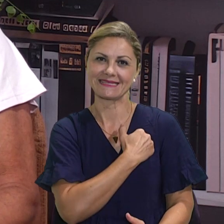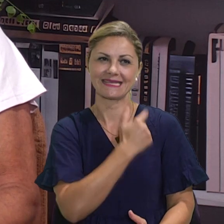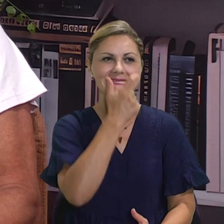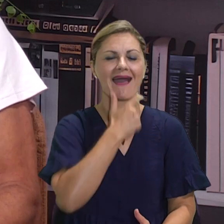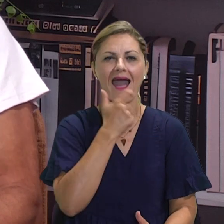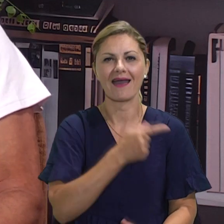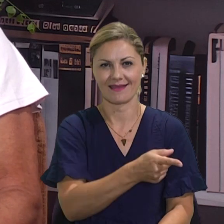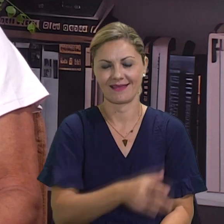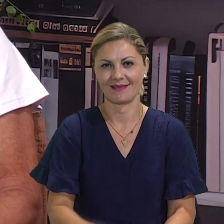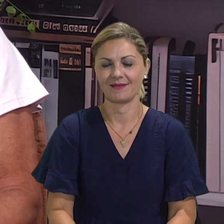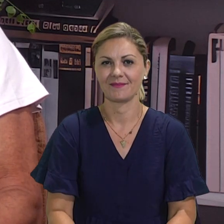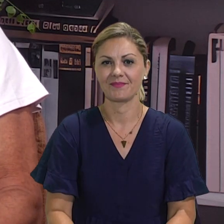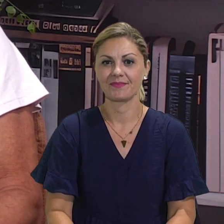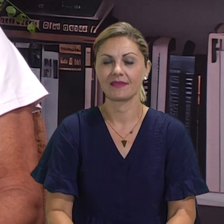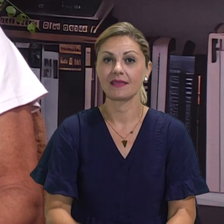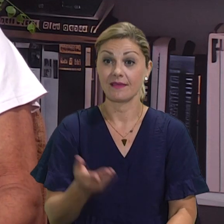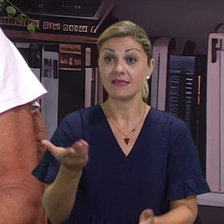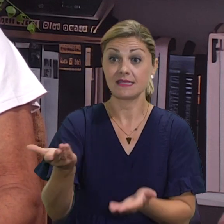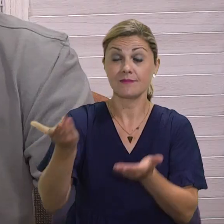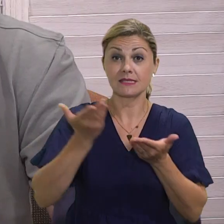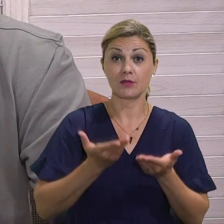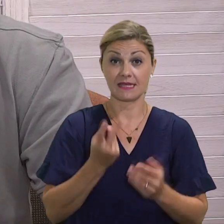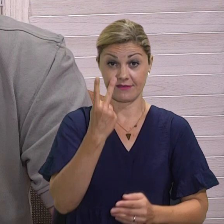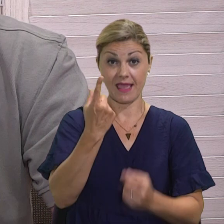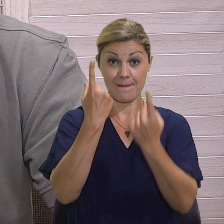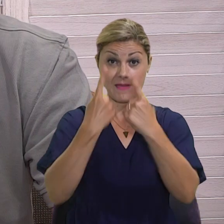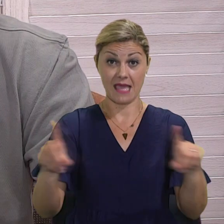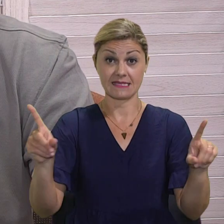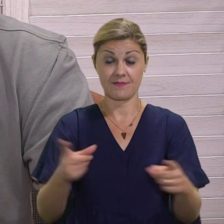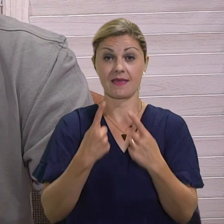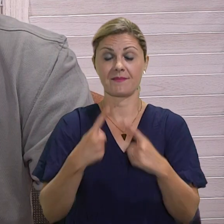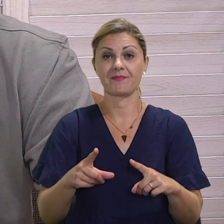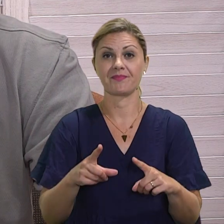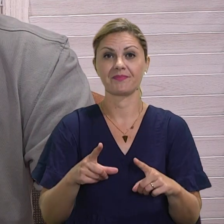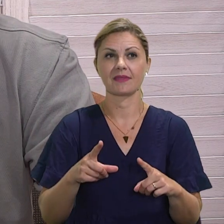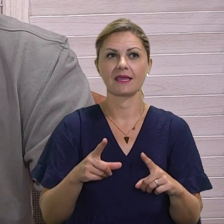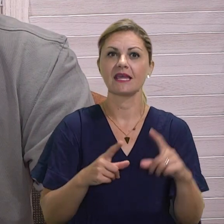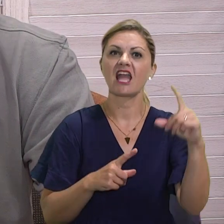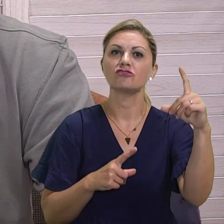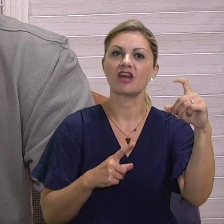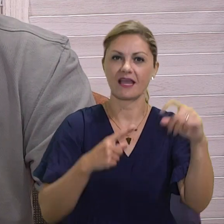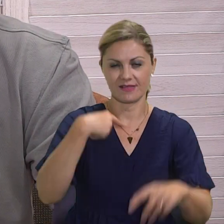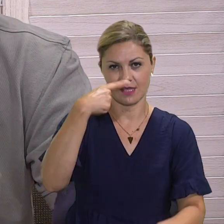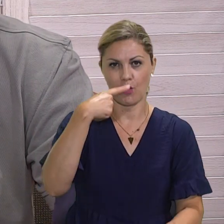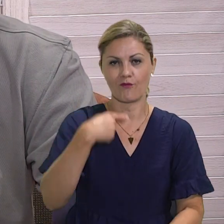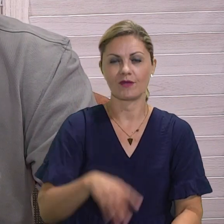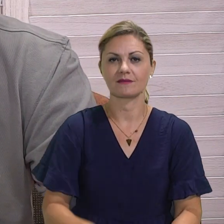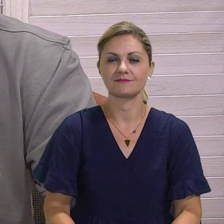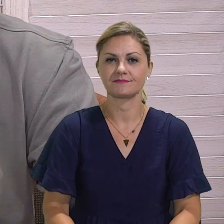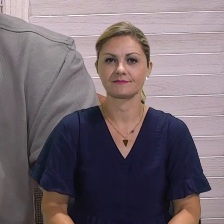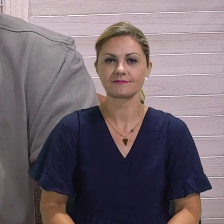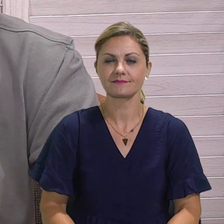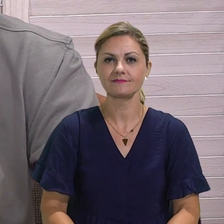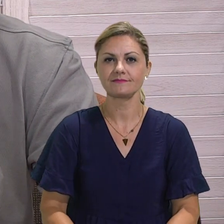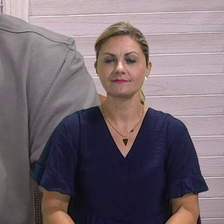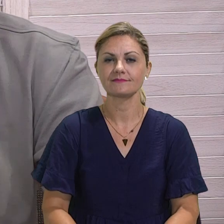u tom kontekstu izvući toga čudo. Da. Vi ste nam donijeli i dvije pjesme da nas malo uputite čisto u